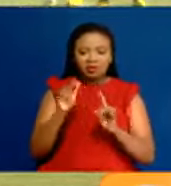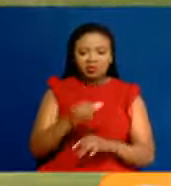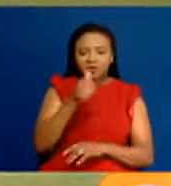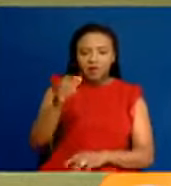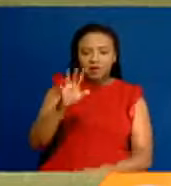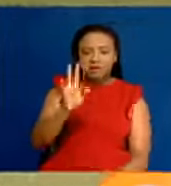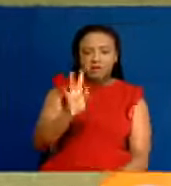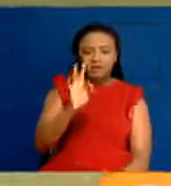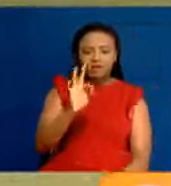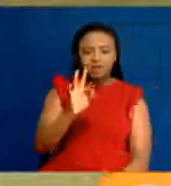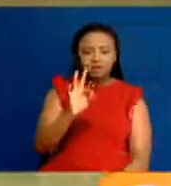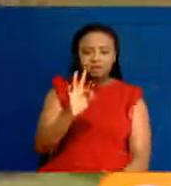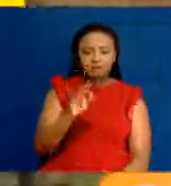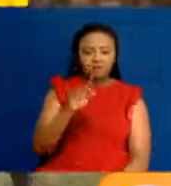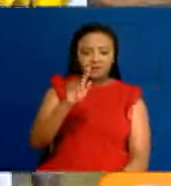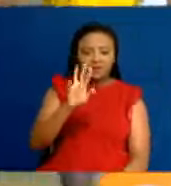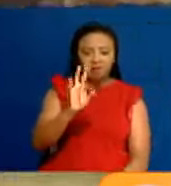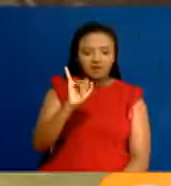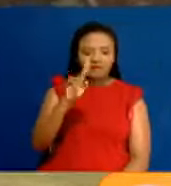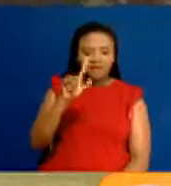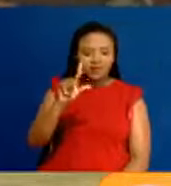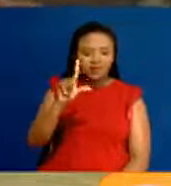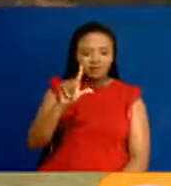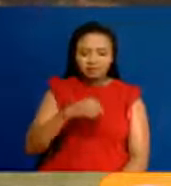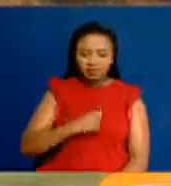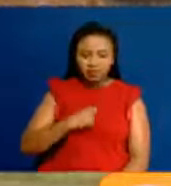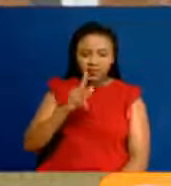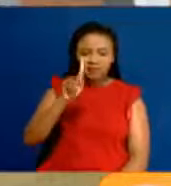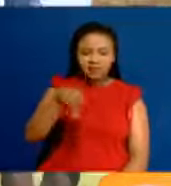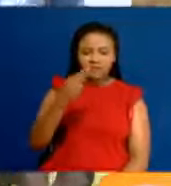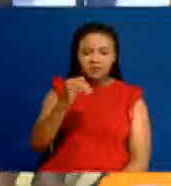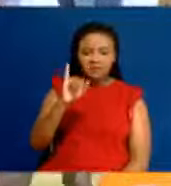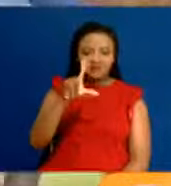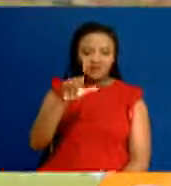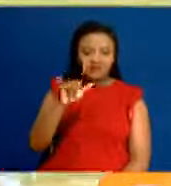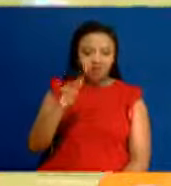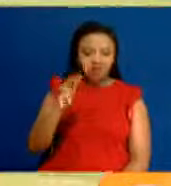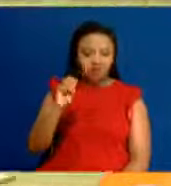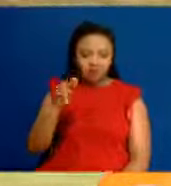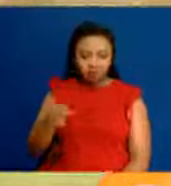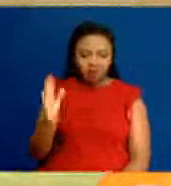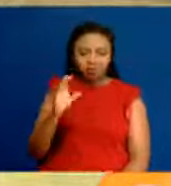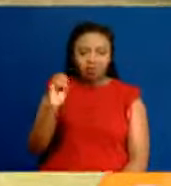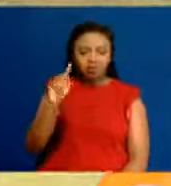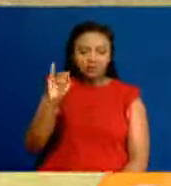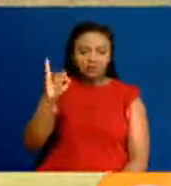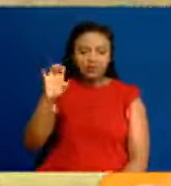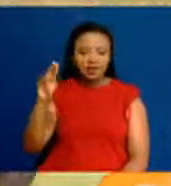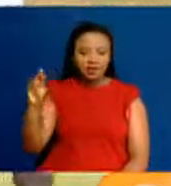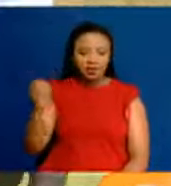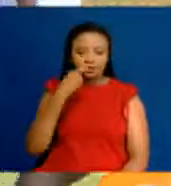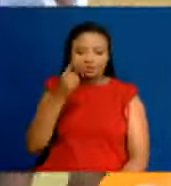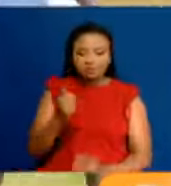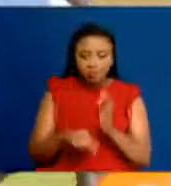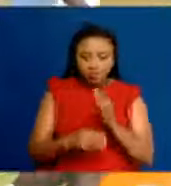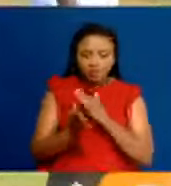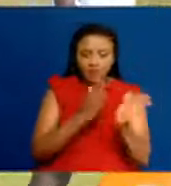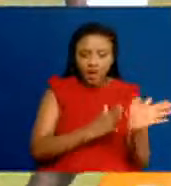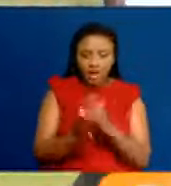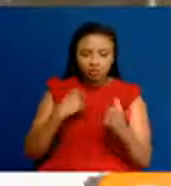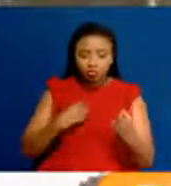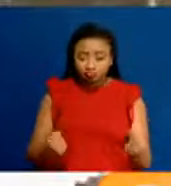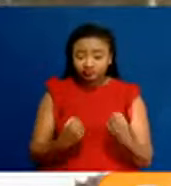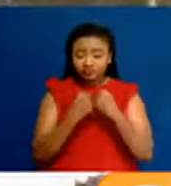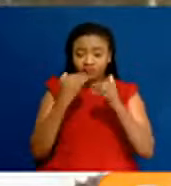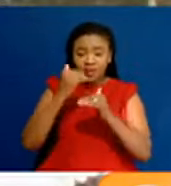anasema wameweka kando masaibu ya kutoshiriki kwa michuano ya kimataifa ila watarudi kupambana kujipatia tiketi hiyo msimu